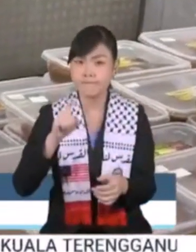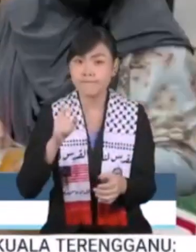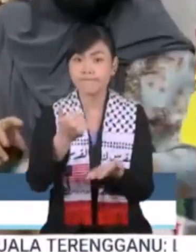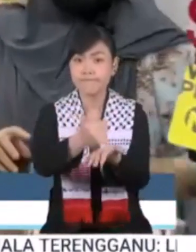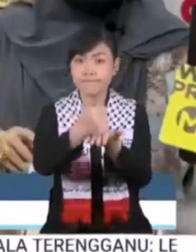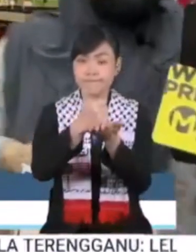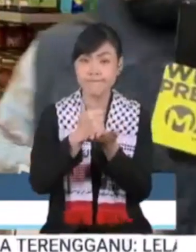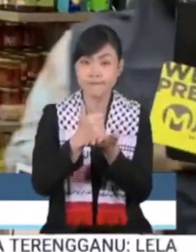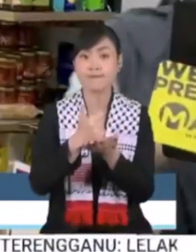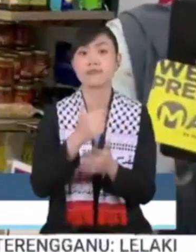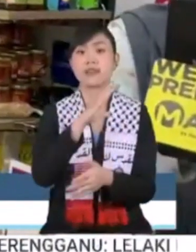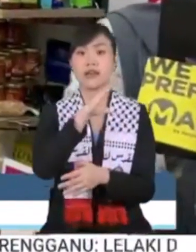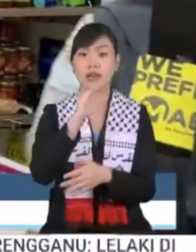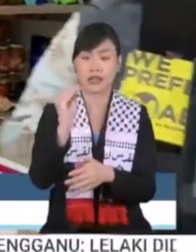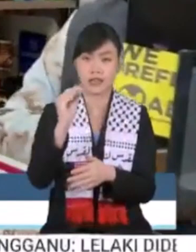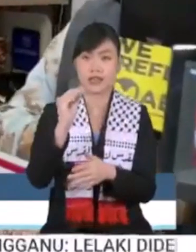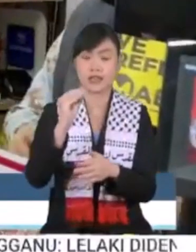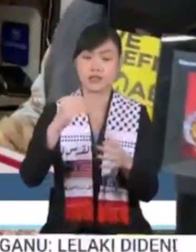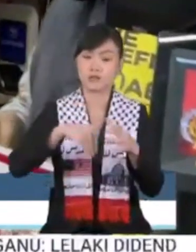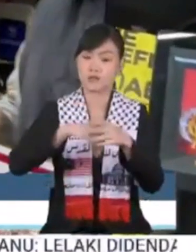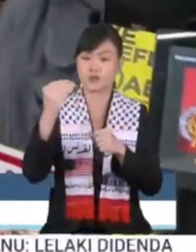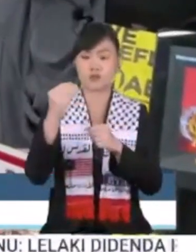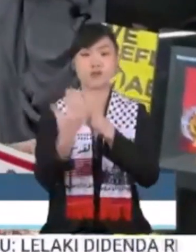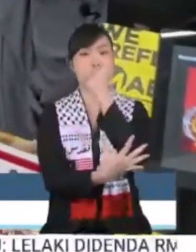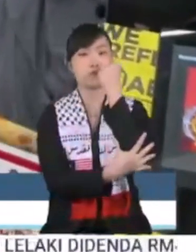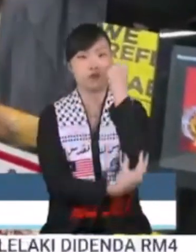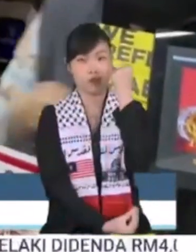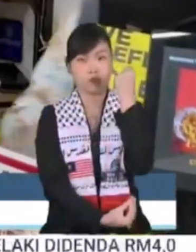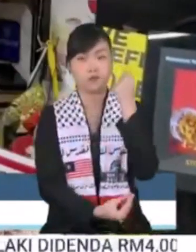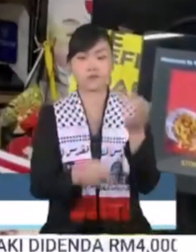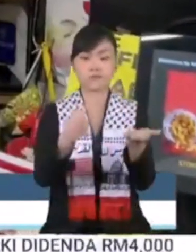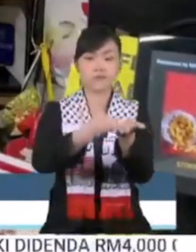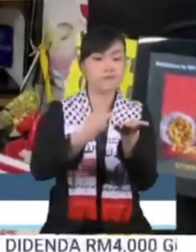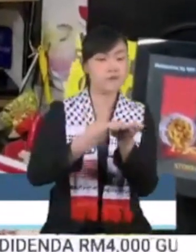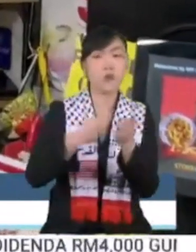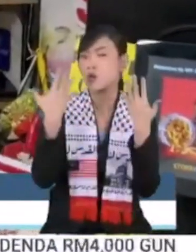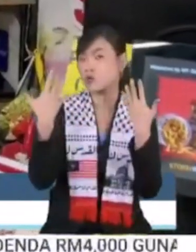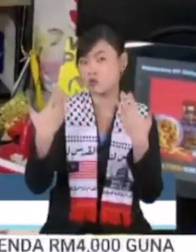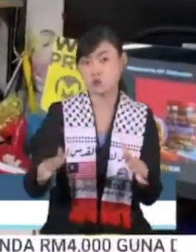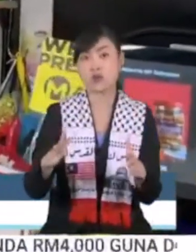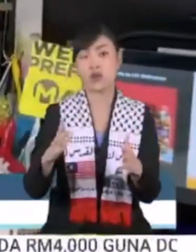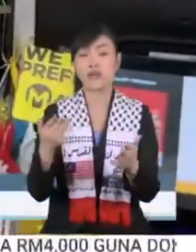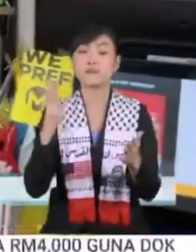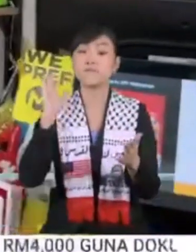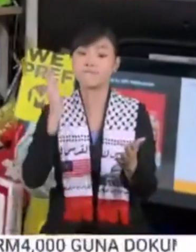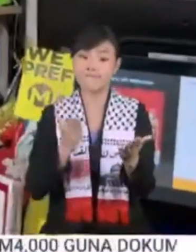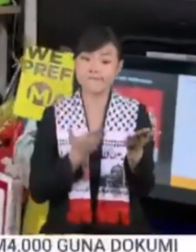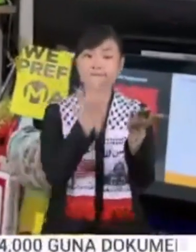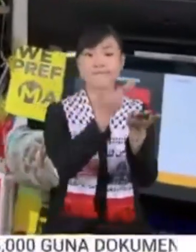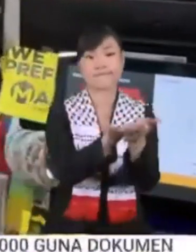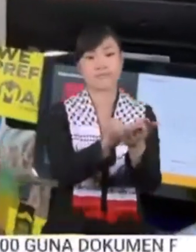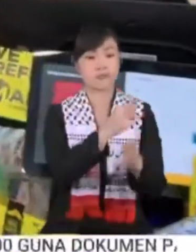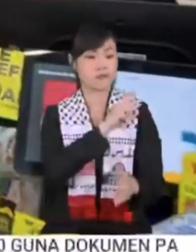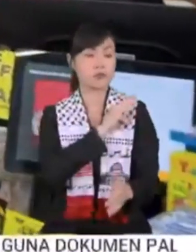modal perniagaan sekaligus keluar daripada kemiskinan. Perbincangan telah dibuat dan akan dibawa kepada Kementerian Kewangan.